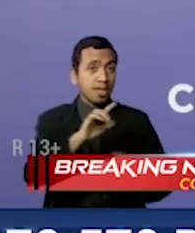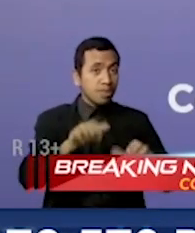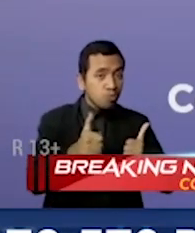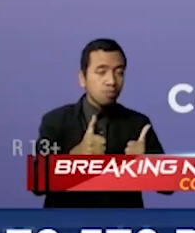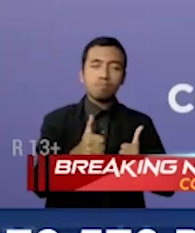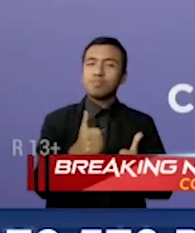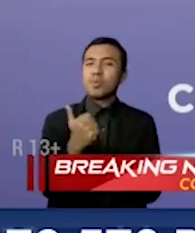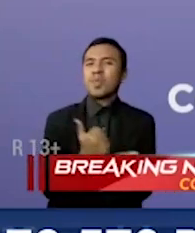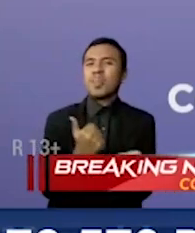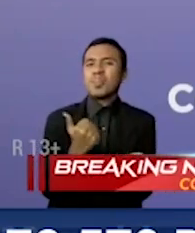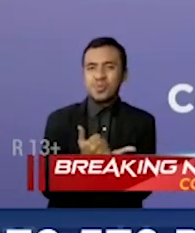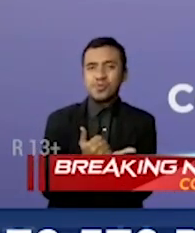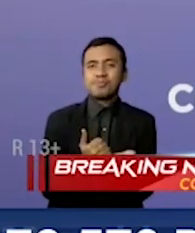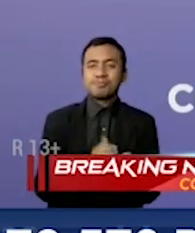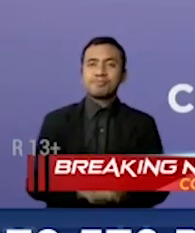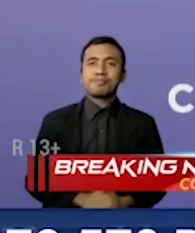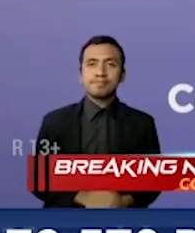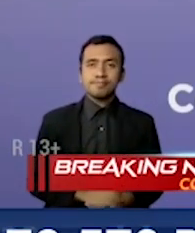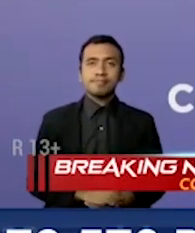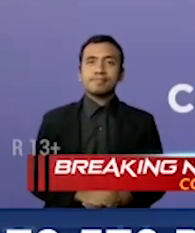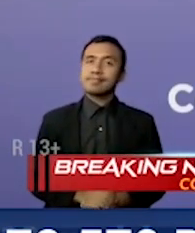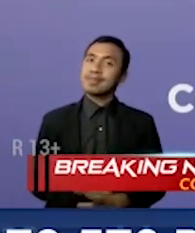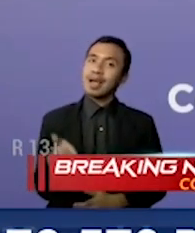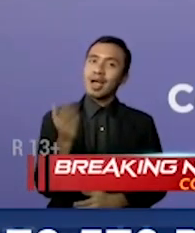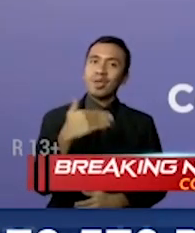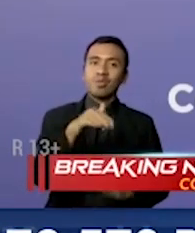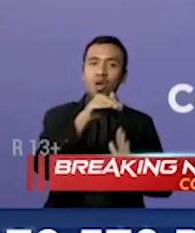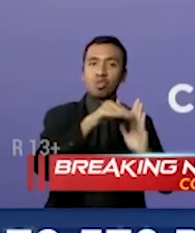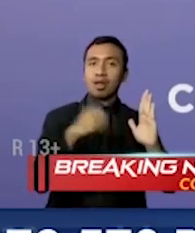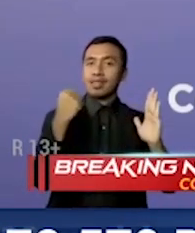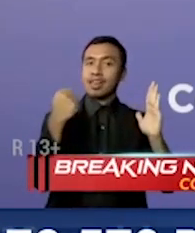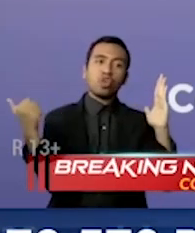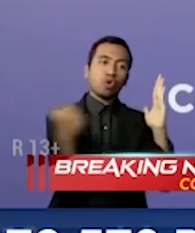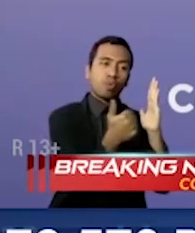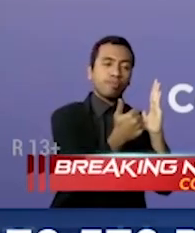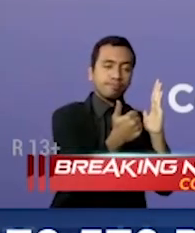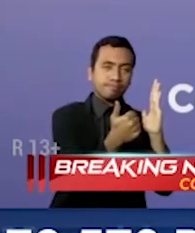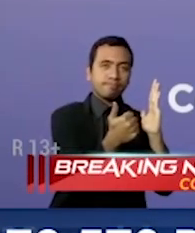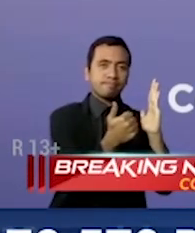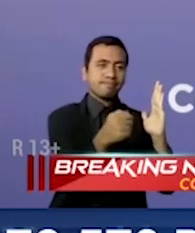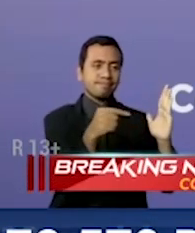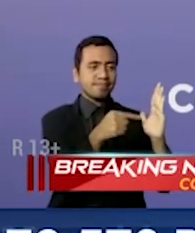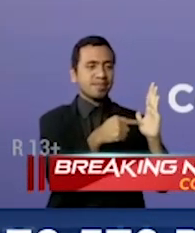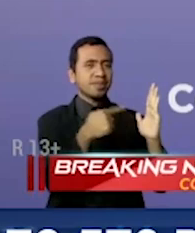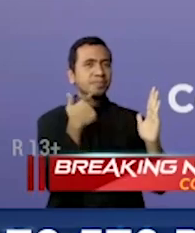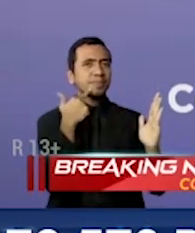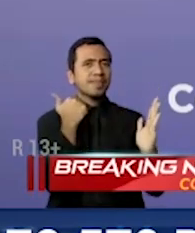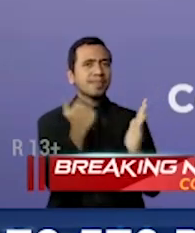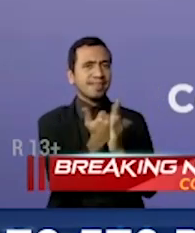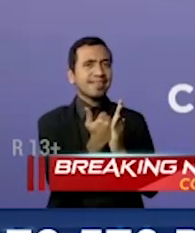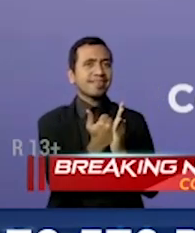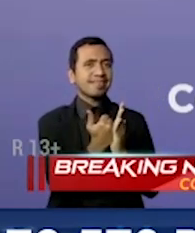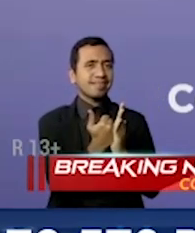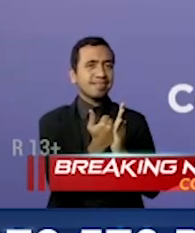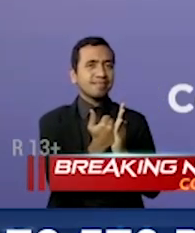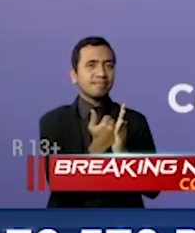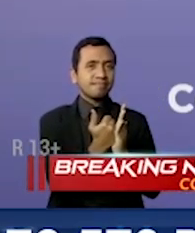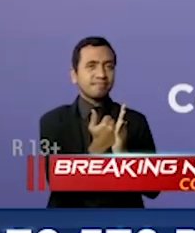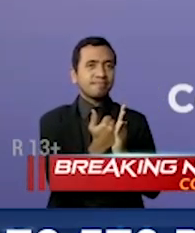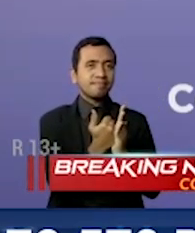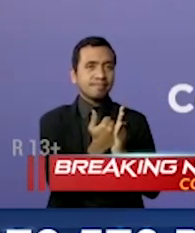Oleh karena itu saudara patuhi protokol kesehatan ini kunci gitar untuk mampu beradaptasi